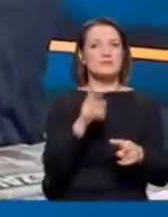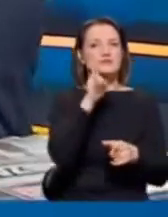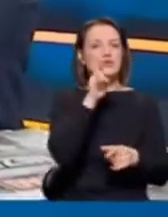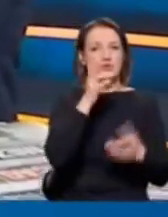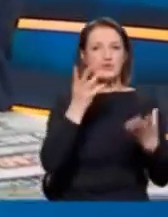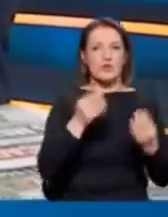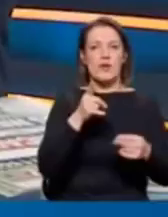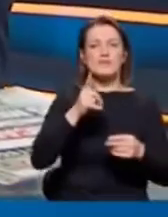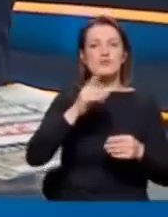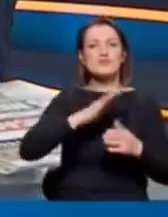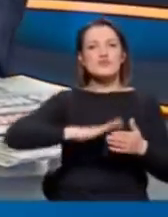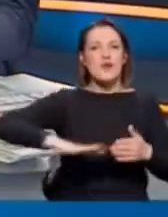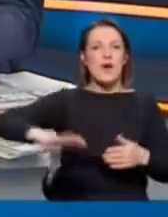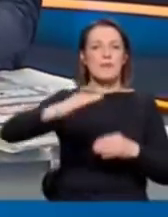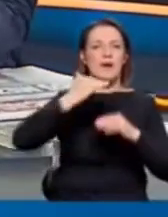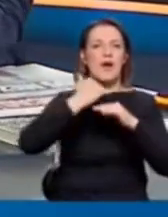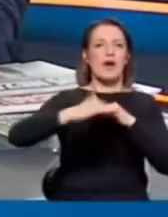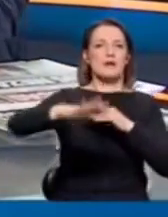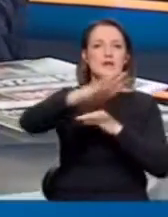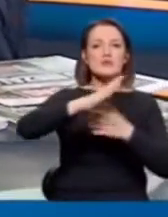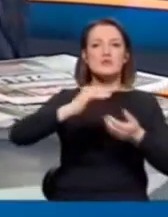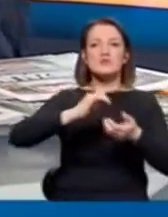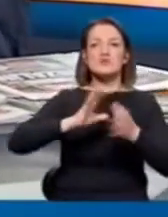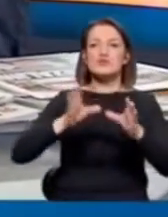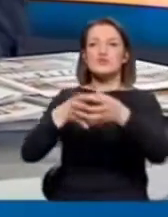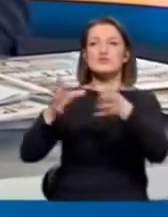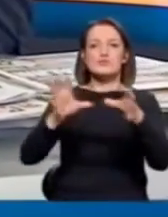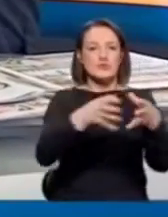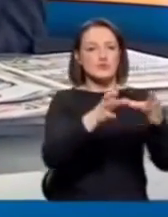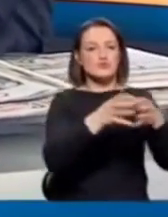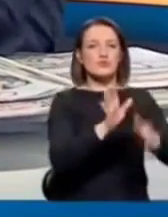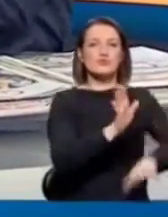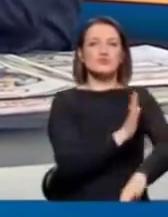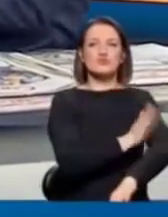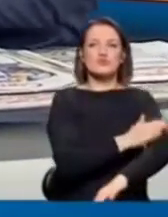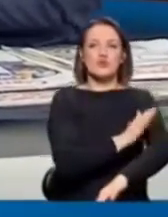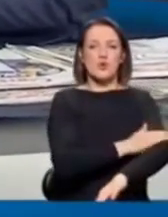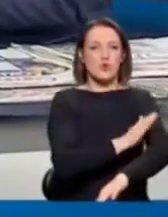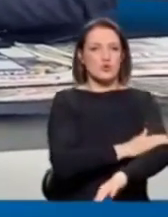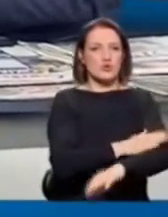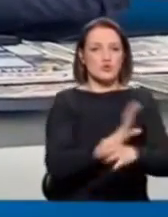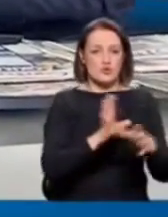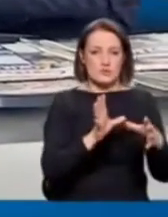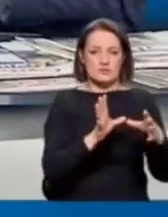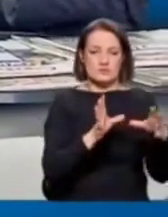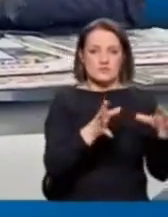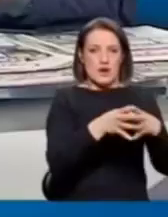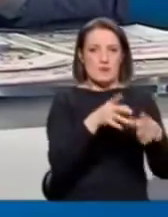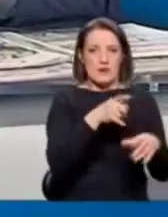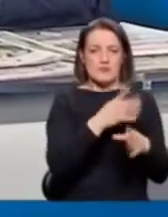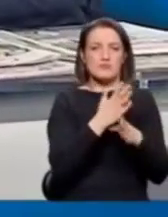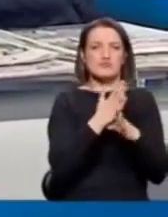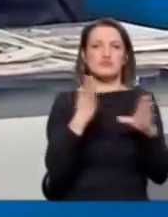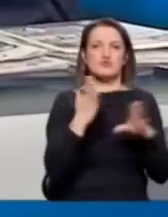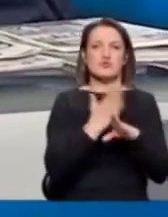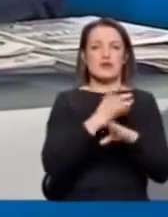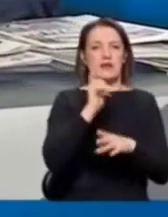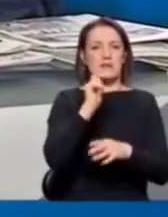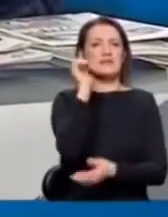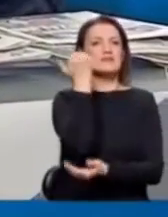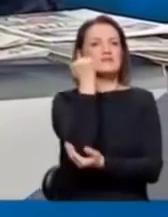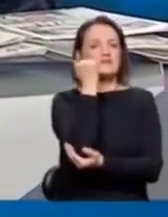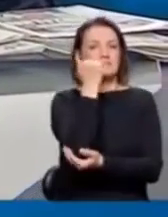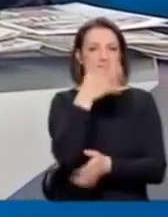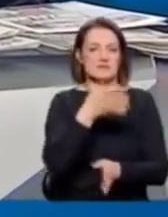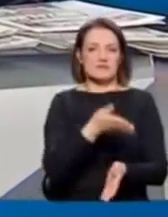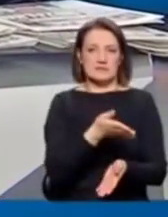bu camianın desteklediği gruplarda sol camiye çok büyük şeyler yaptılar Sivas